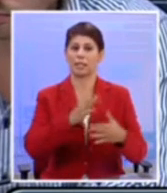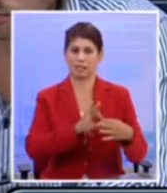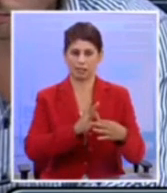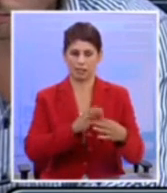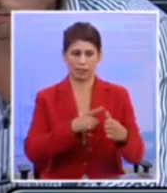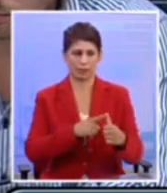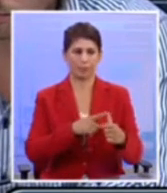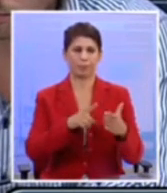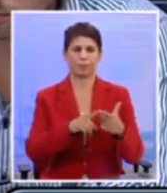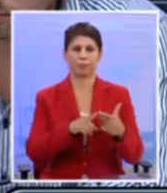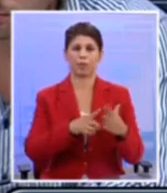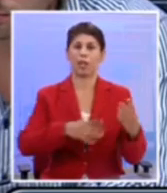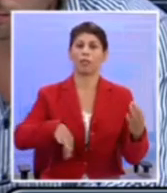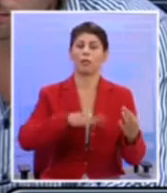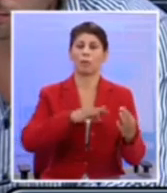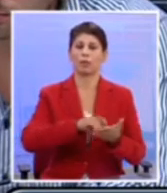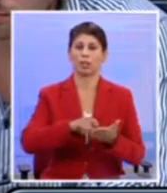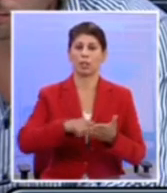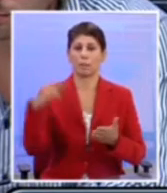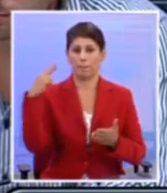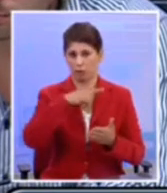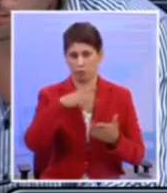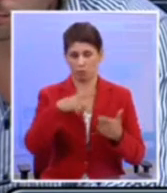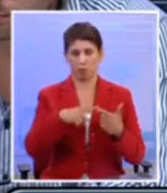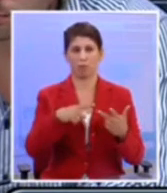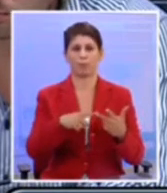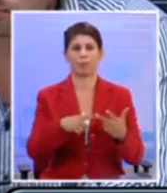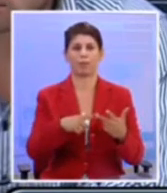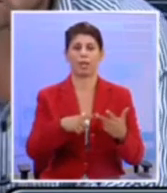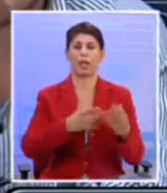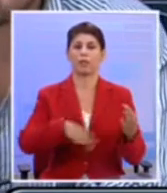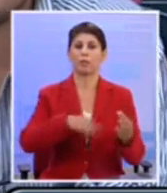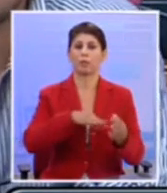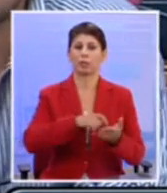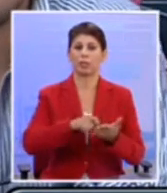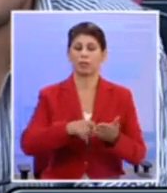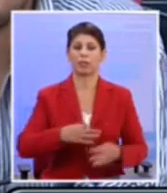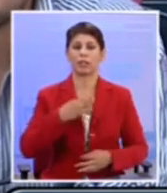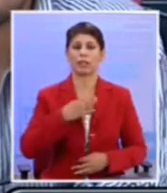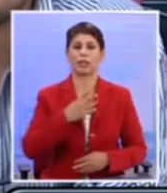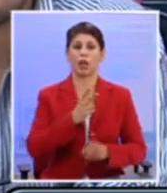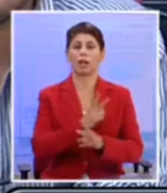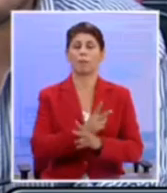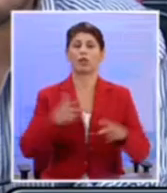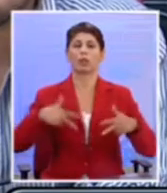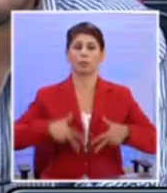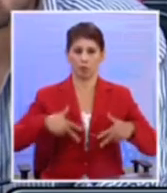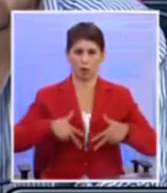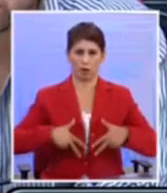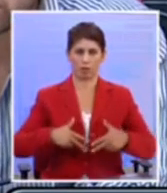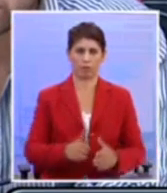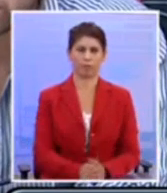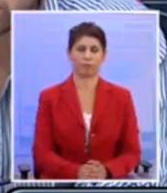Συνεργασίας, στο διπλωματικό γραφείο του Πρωθυπουργού, στο διπλωματικό γραφείο του κυρίου Αναπληρωτή Υπουργού,